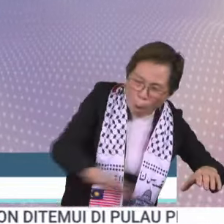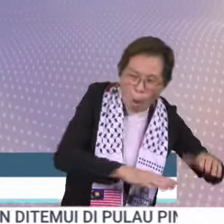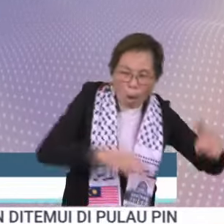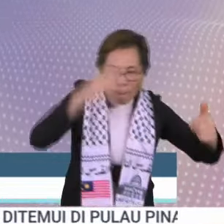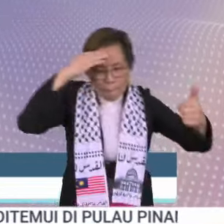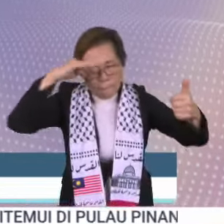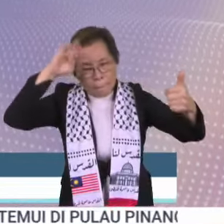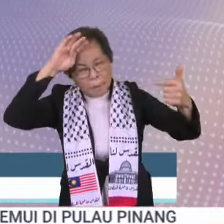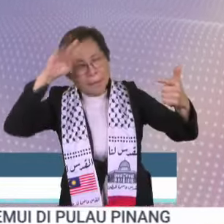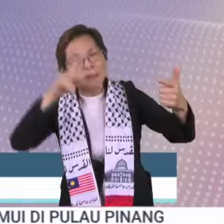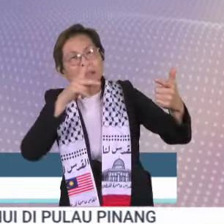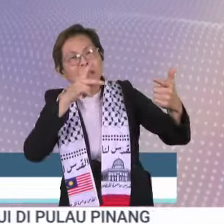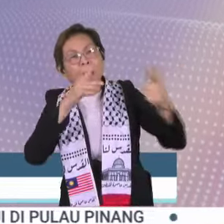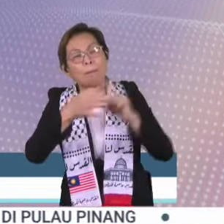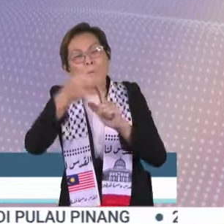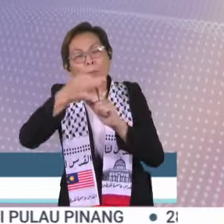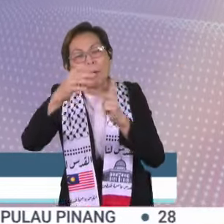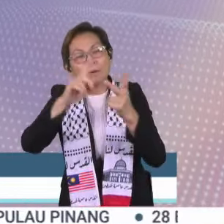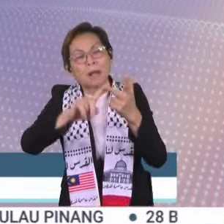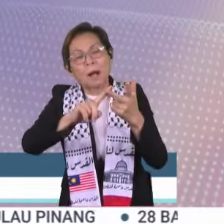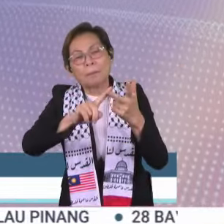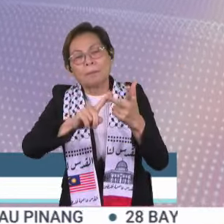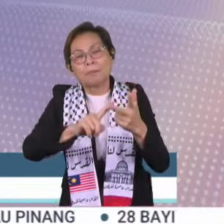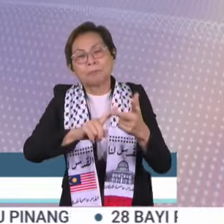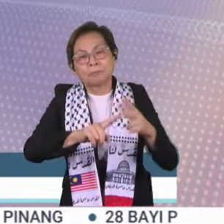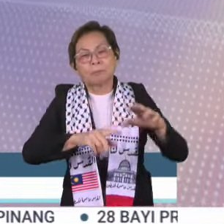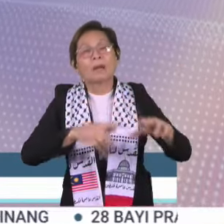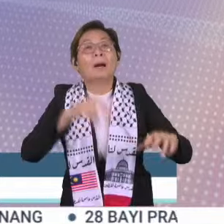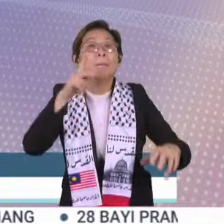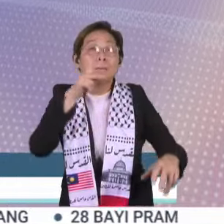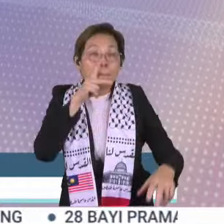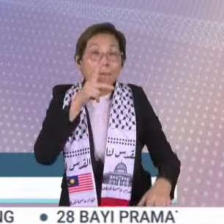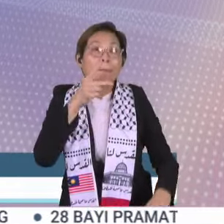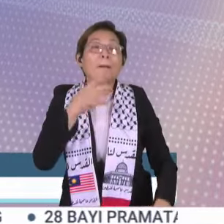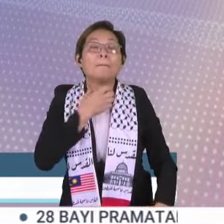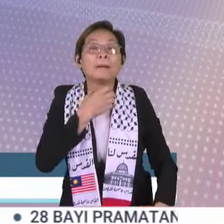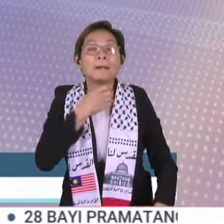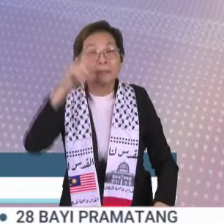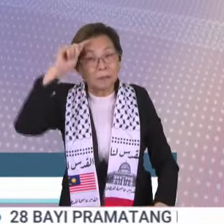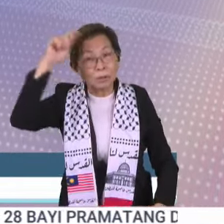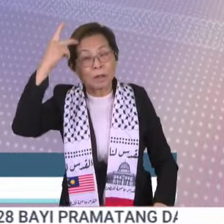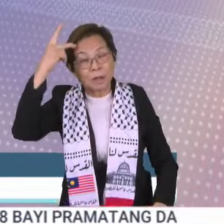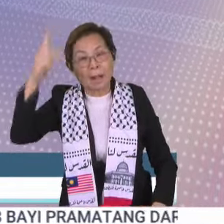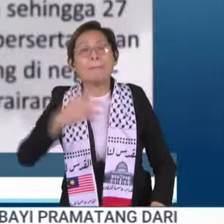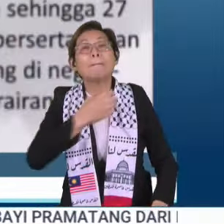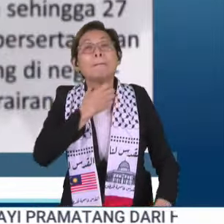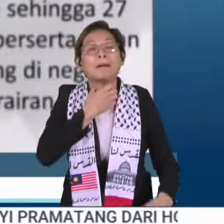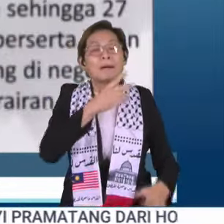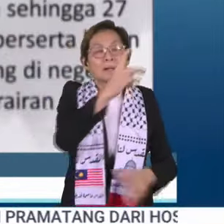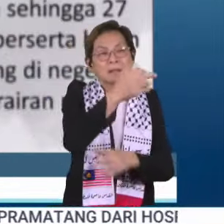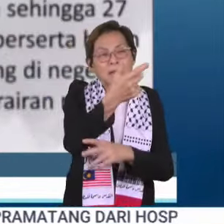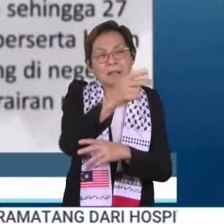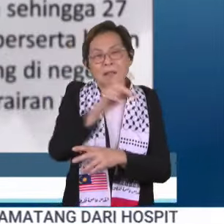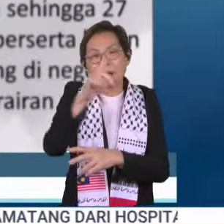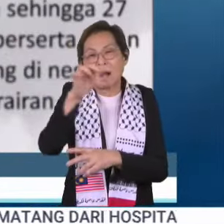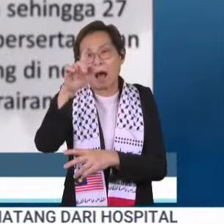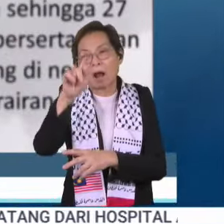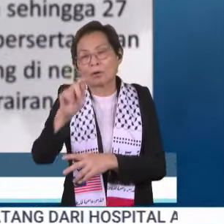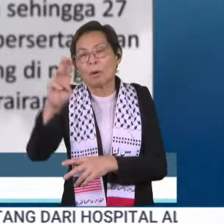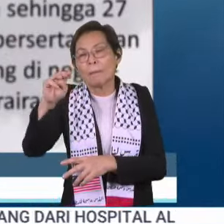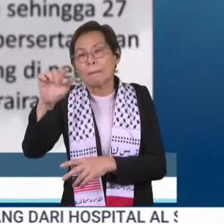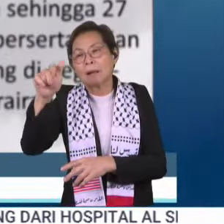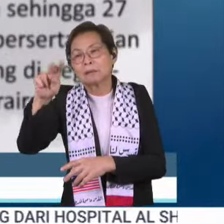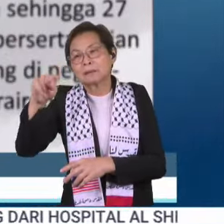Perlis Kedah dan pulau Pinang serta beberapa kawasan di Perak Terengganu dan Kelantan di Perak melibatkan Kerian larut matang dan